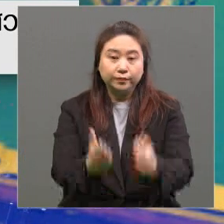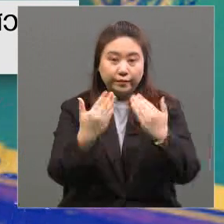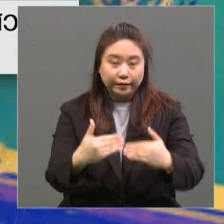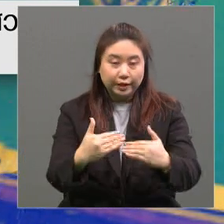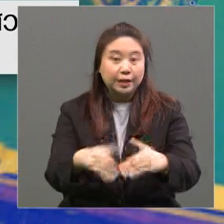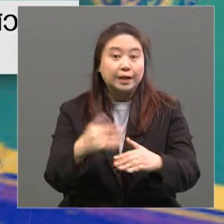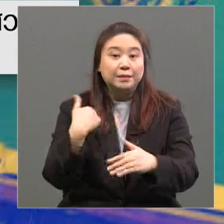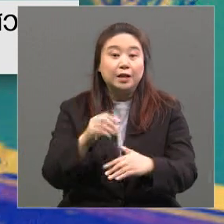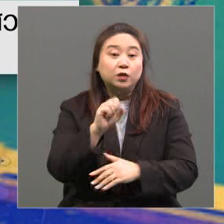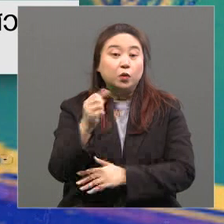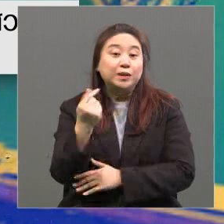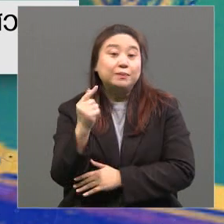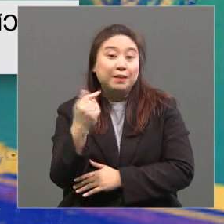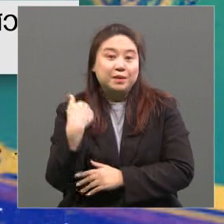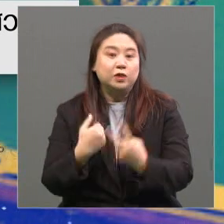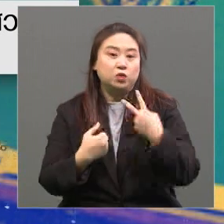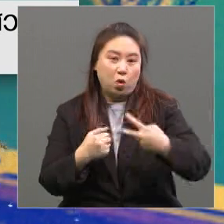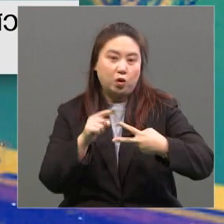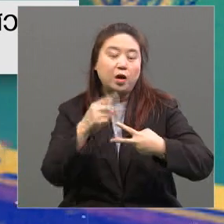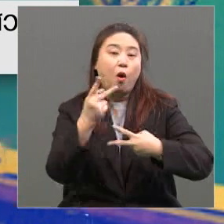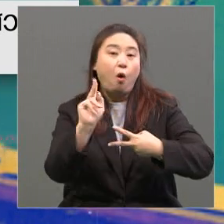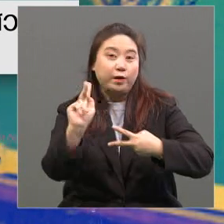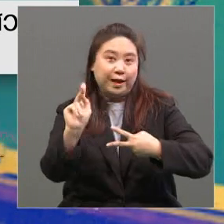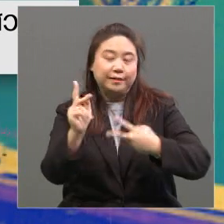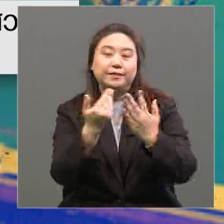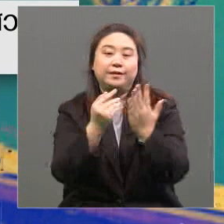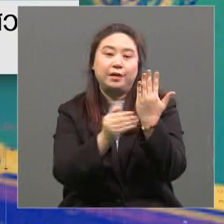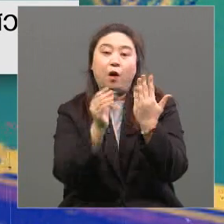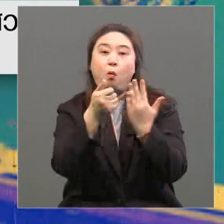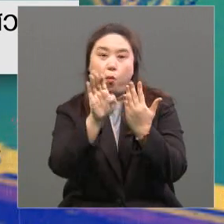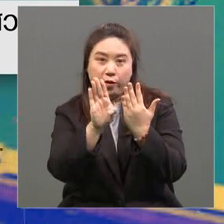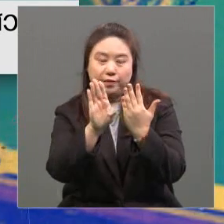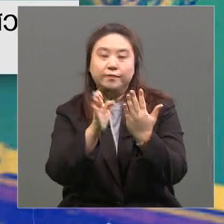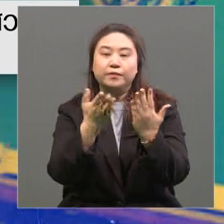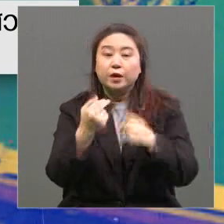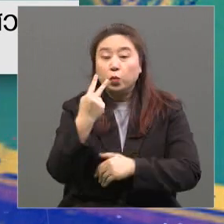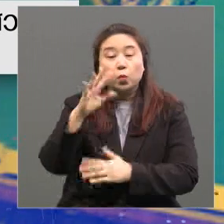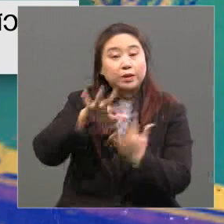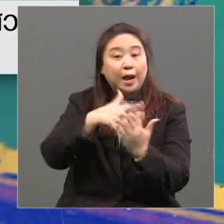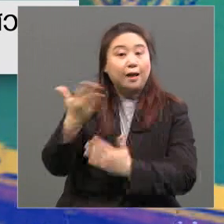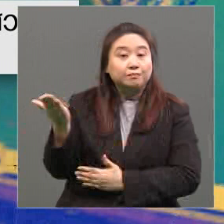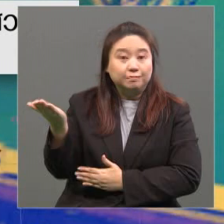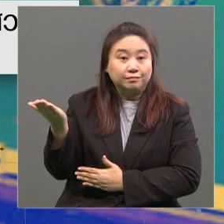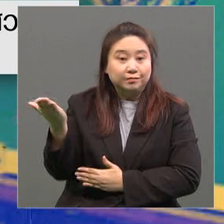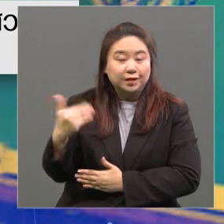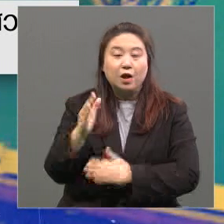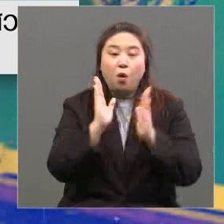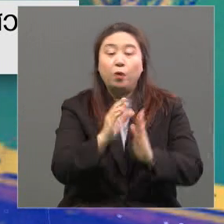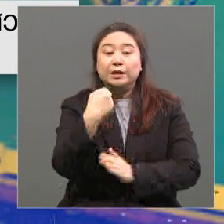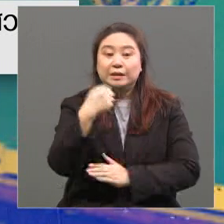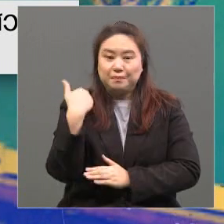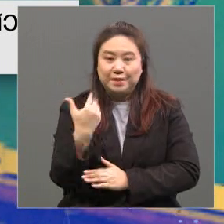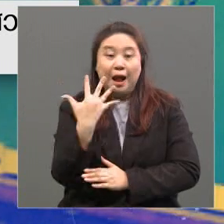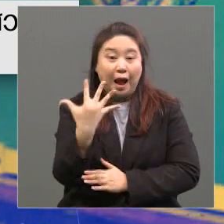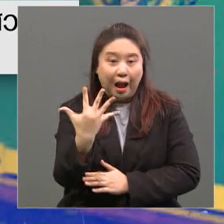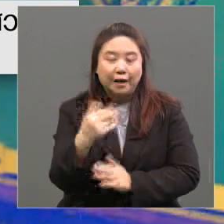ะจังหวัดที่มีส.ส.11คนมีอยู่2แห่งด้วยกันก็คือขอนแก่นแล้วก็อุบลราชธานีค่ะตามตารางที่เห็นหน้าจอนะคะจังหวัดที่มีส.ส.10คนมีอยู่5